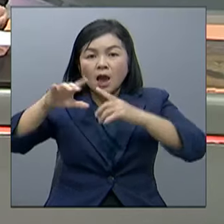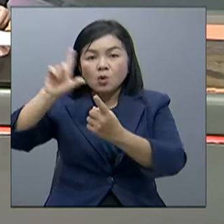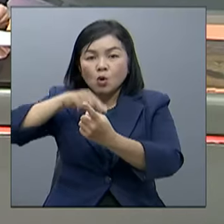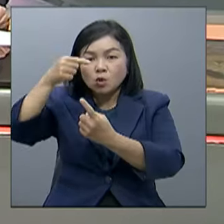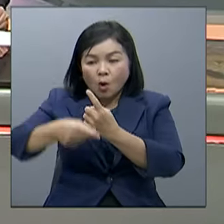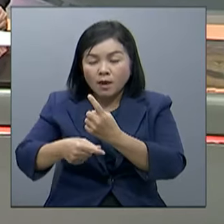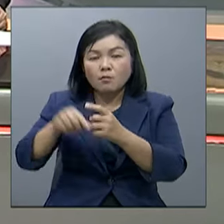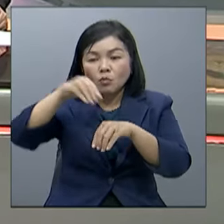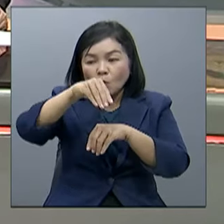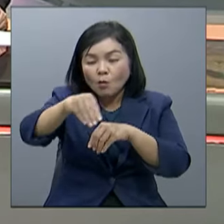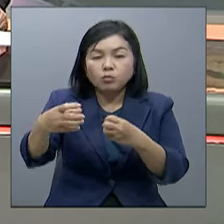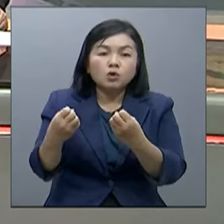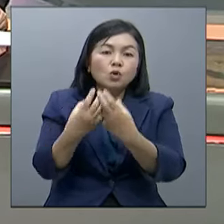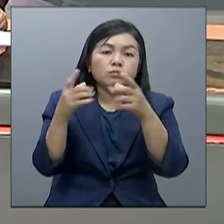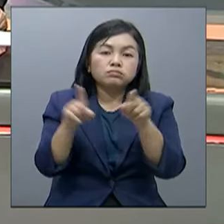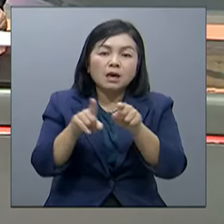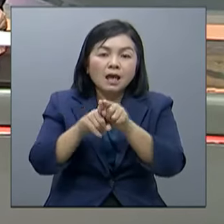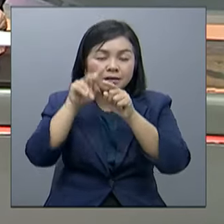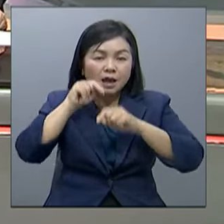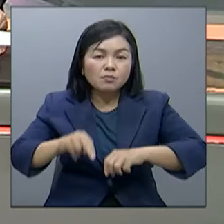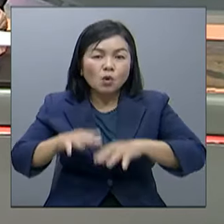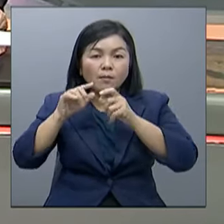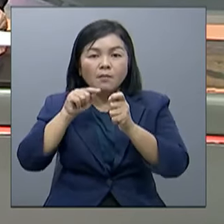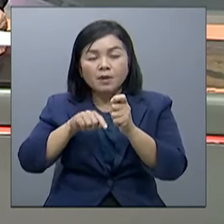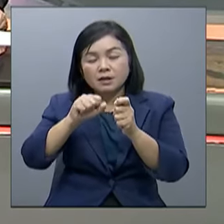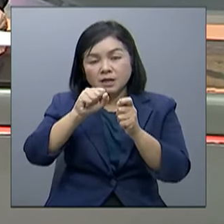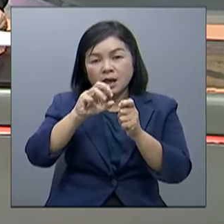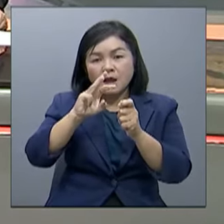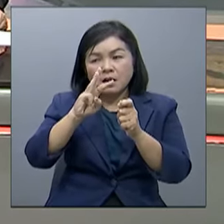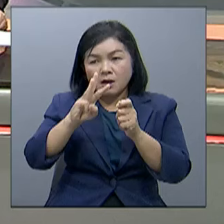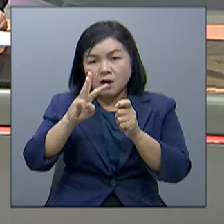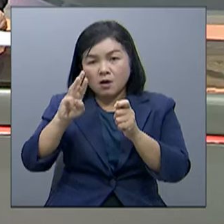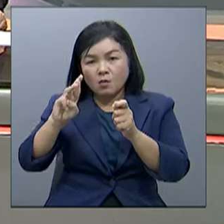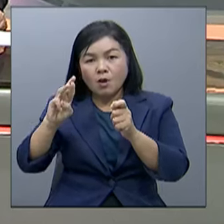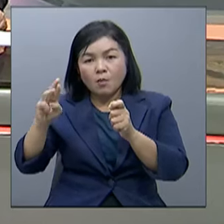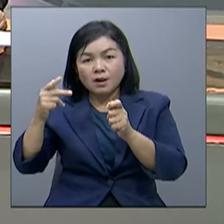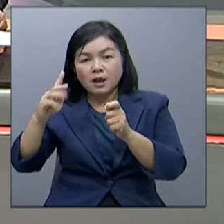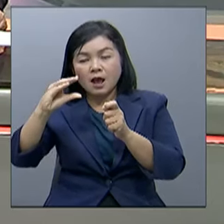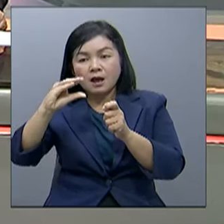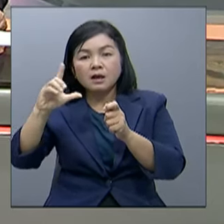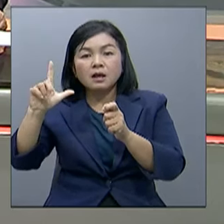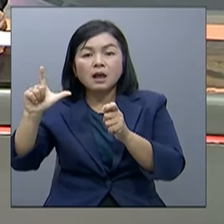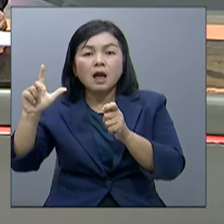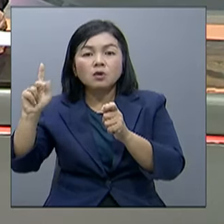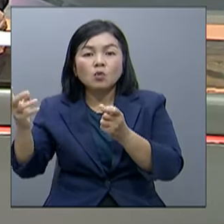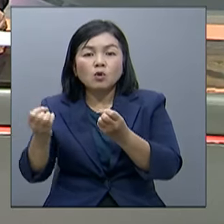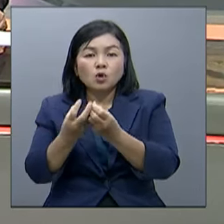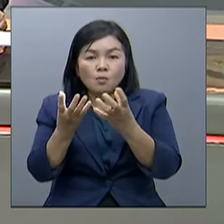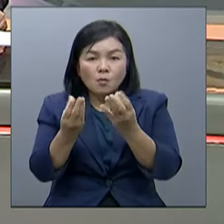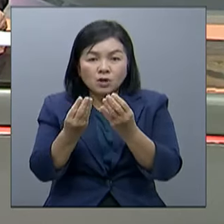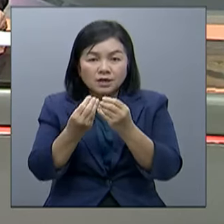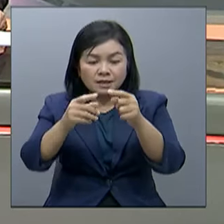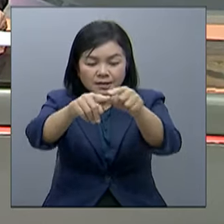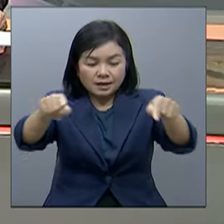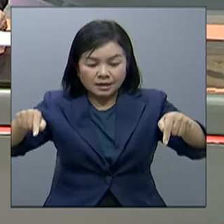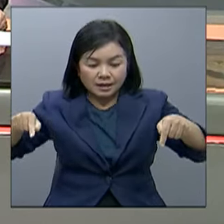ตานีที่บ้านคลองกระจงอำเภอสวรรคโลกค่ะได้รับความเดือดร้อนไปกว่า 31000ไร่คาดว่าจะสามารถ